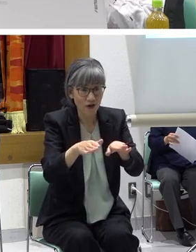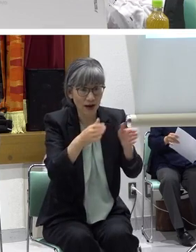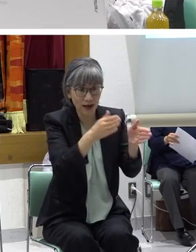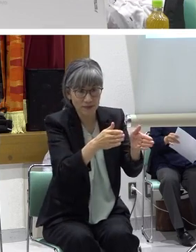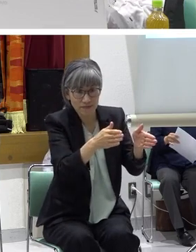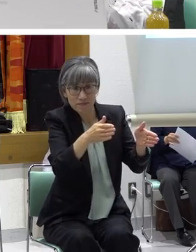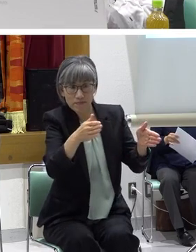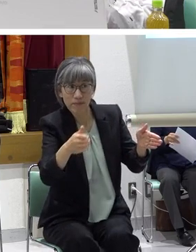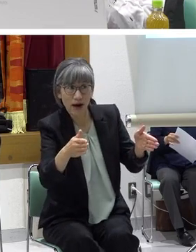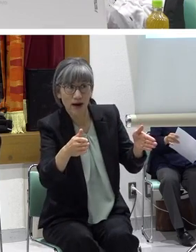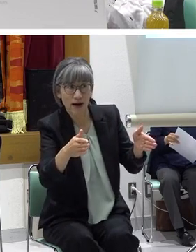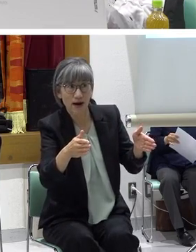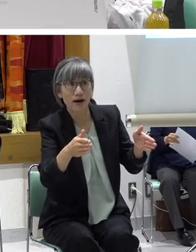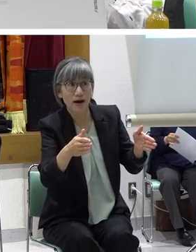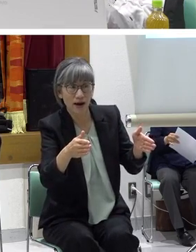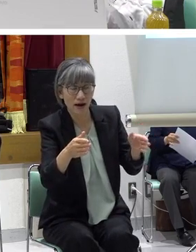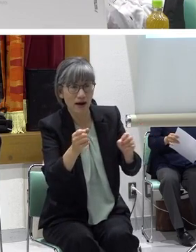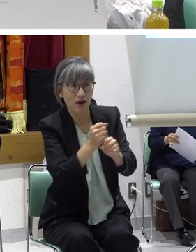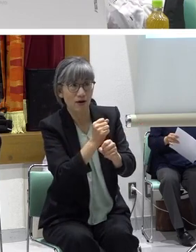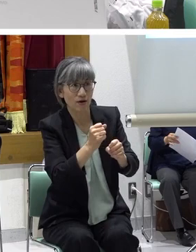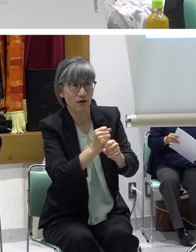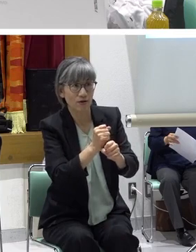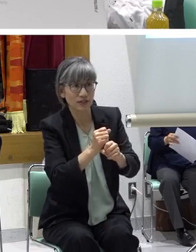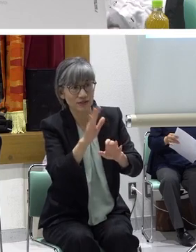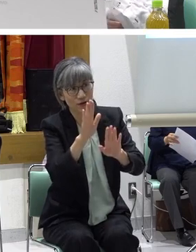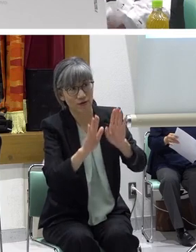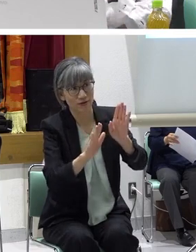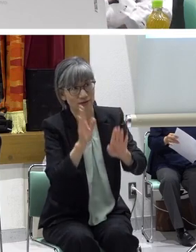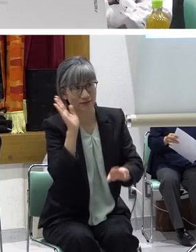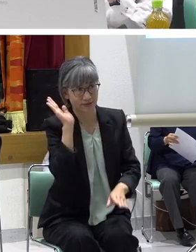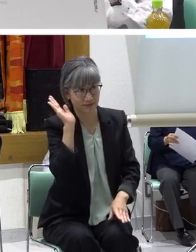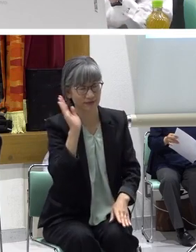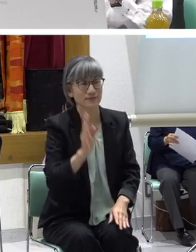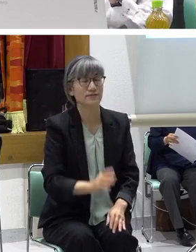られた部分で、工事が行われている様子です。